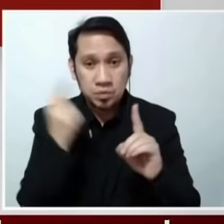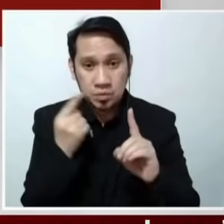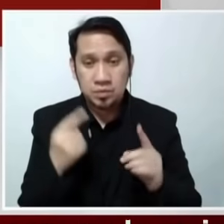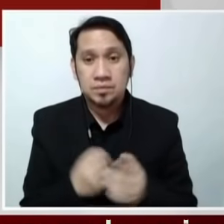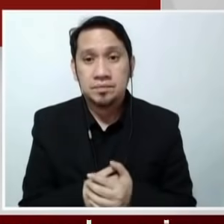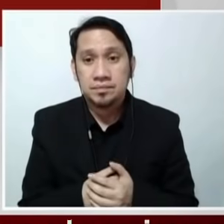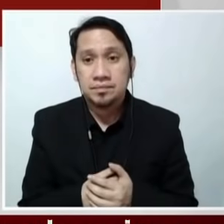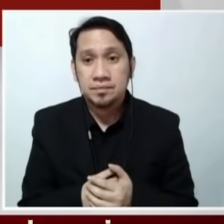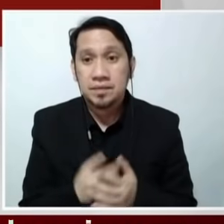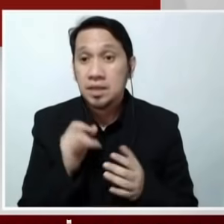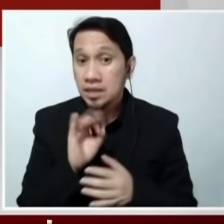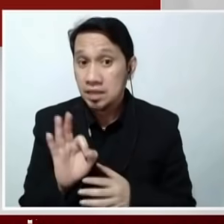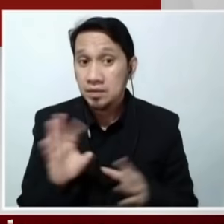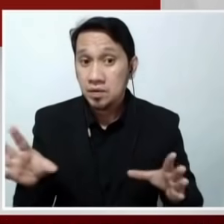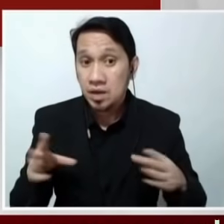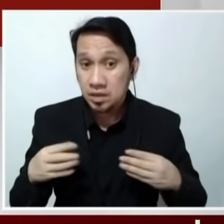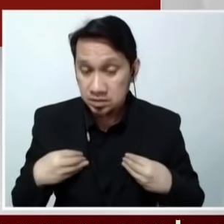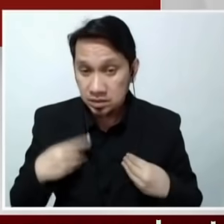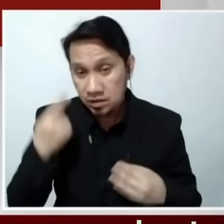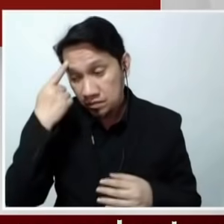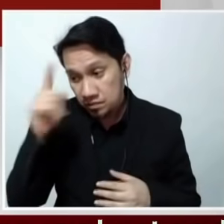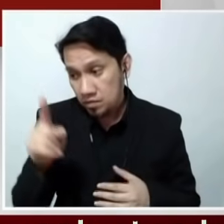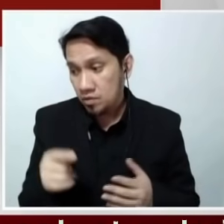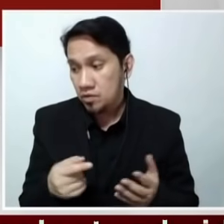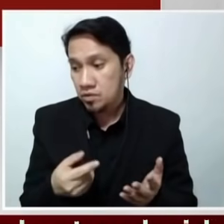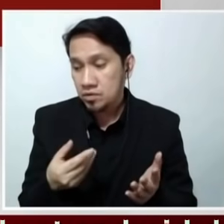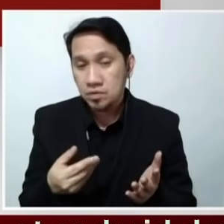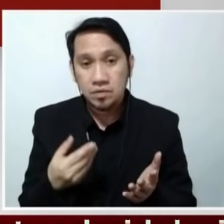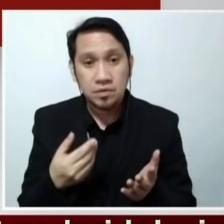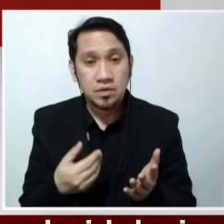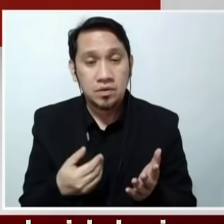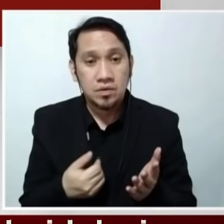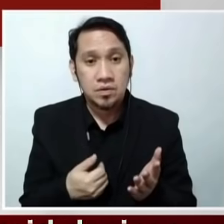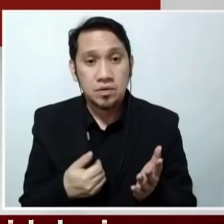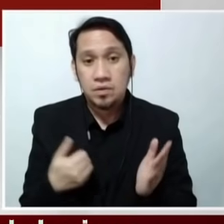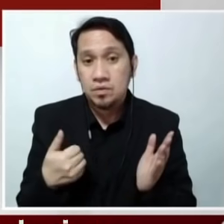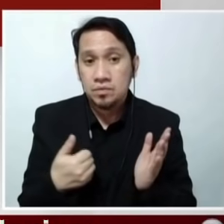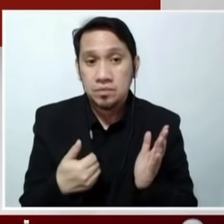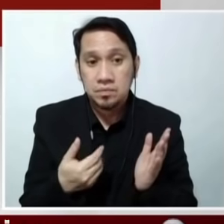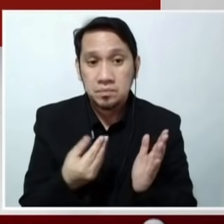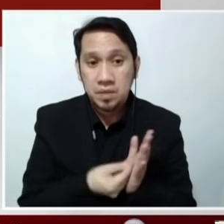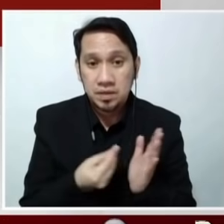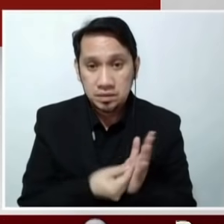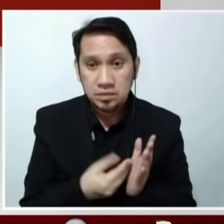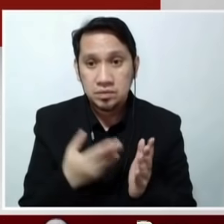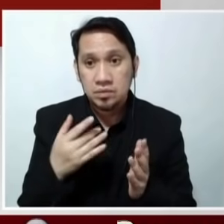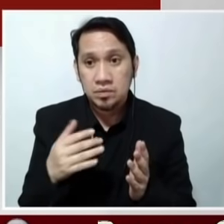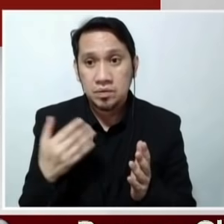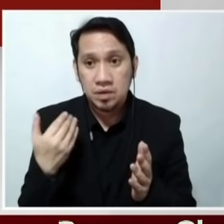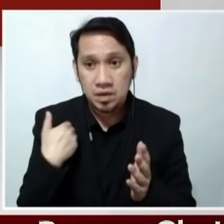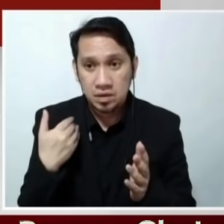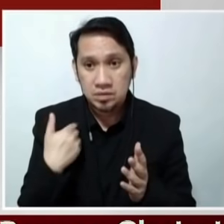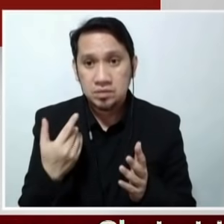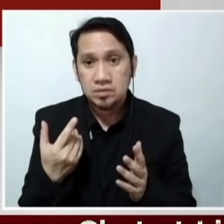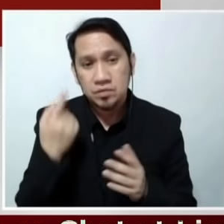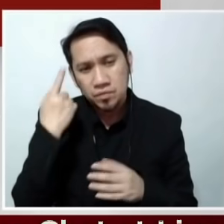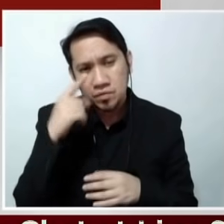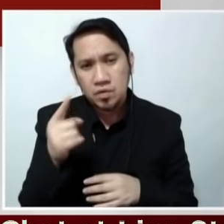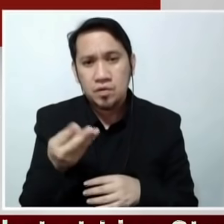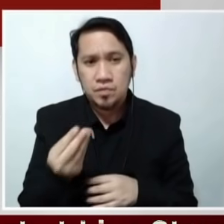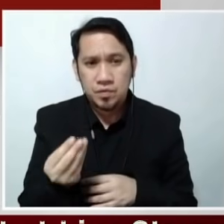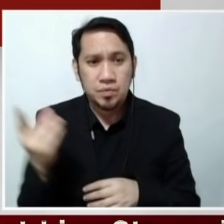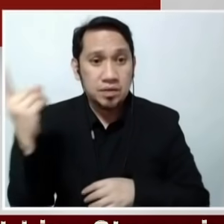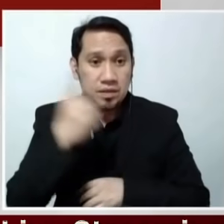Pag tumanggap ka ng bayad for voting, yung bayad na yan will only last you couple of days